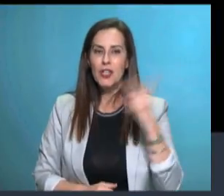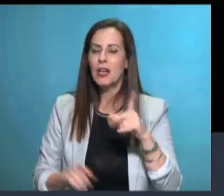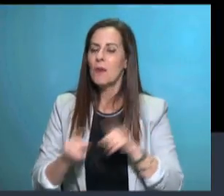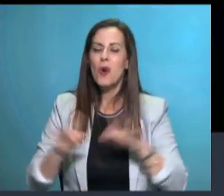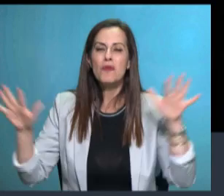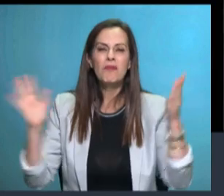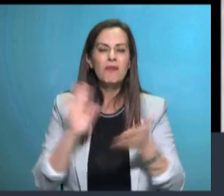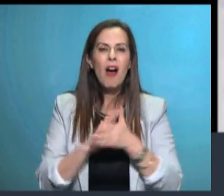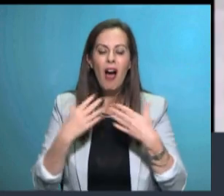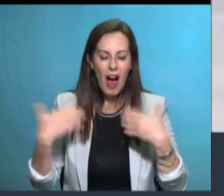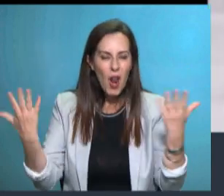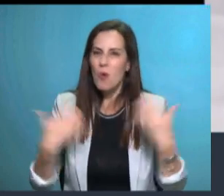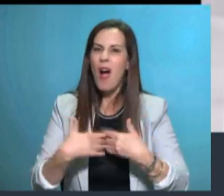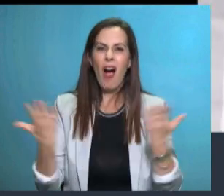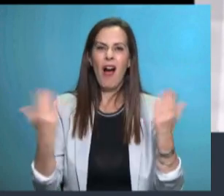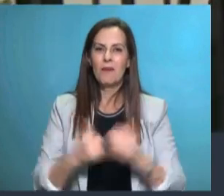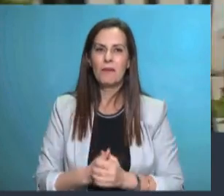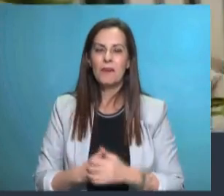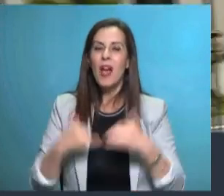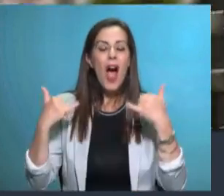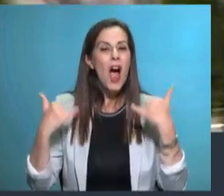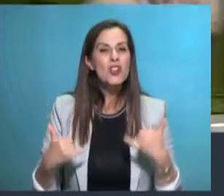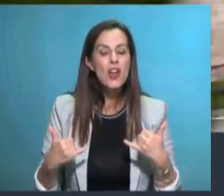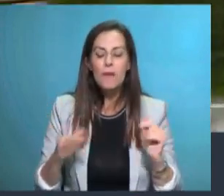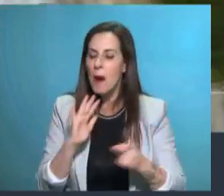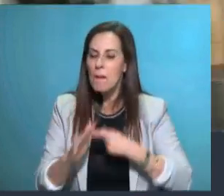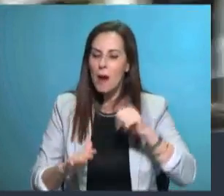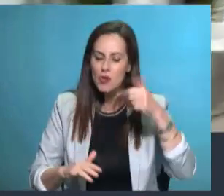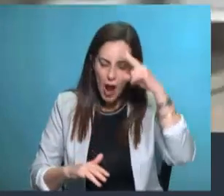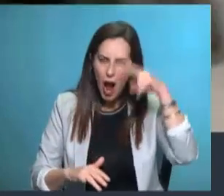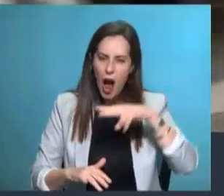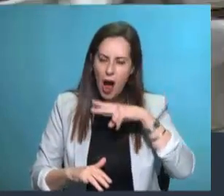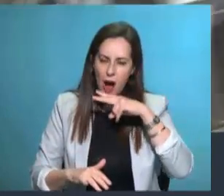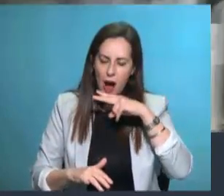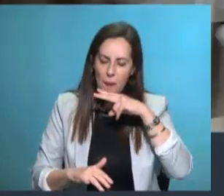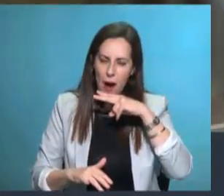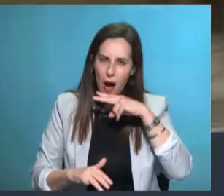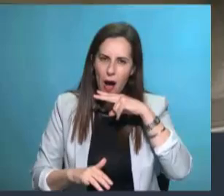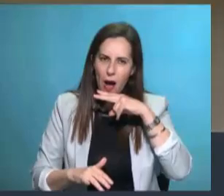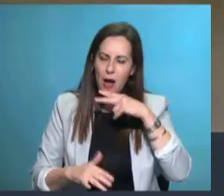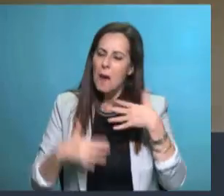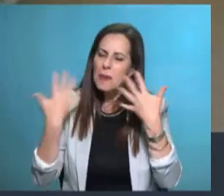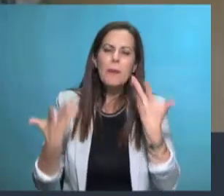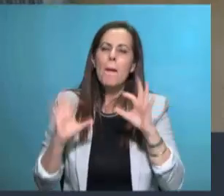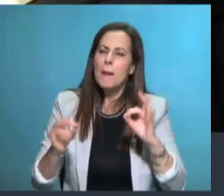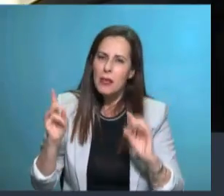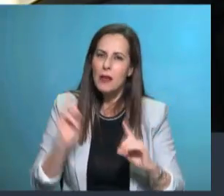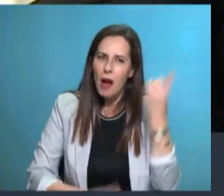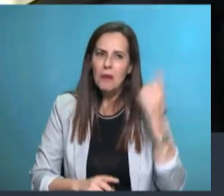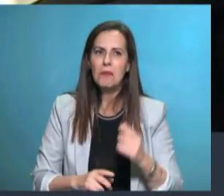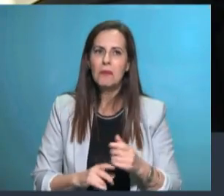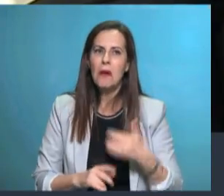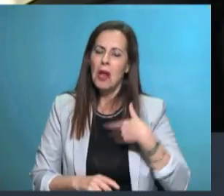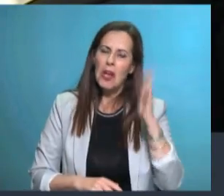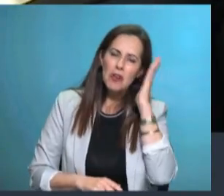מלאכים שהלכו ככה. כעת, לראשונה יושב האב מול המצלמה ומשחזר את שקרה. הלכתי